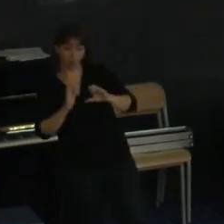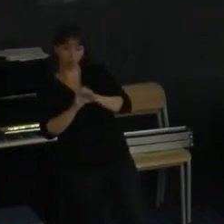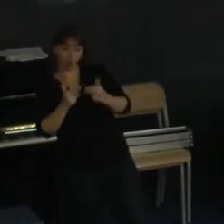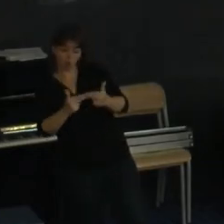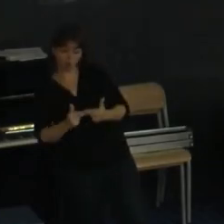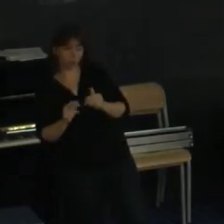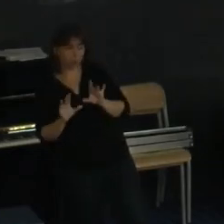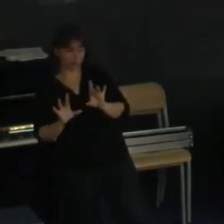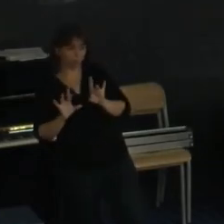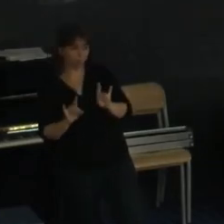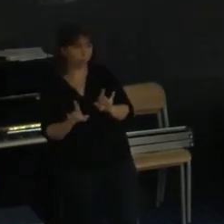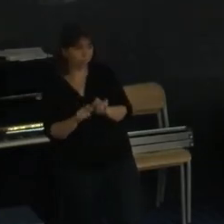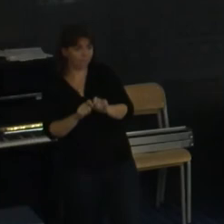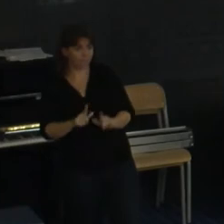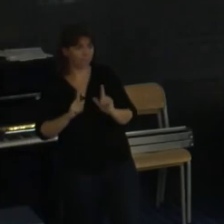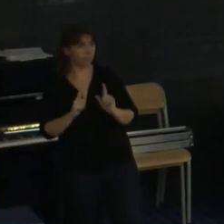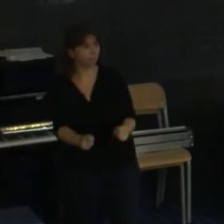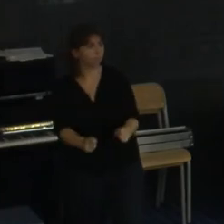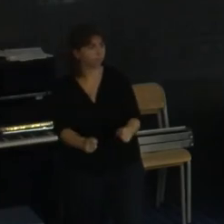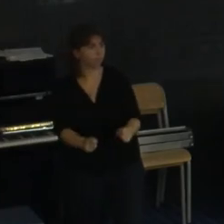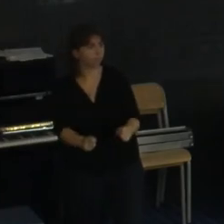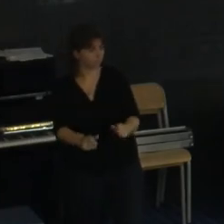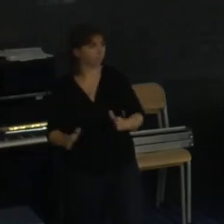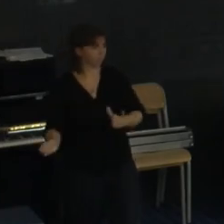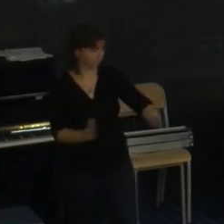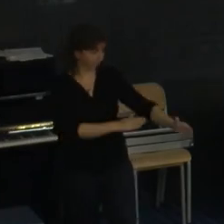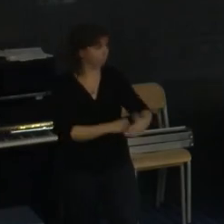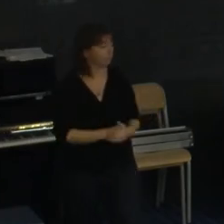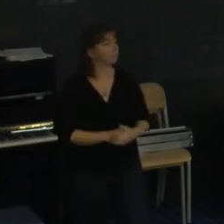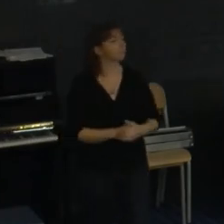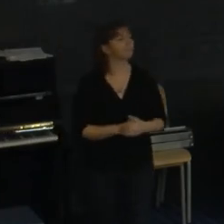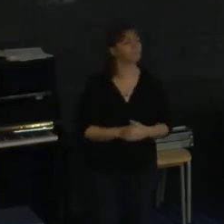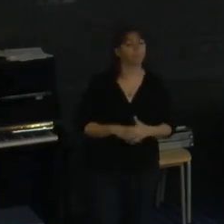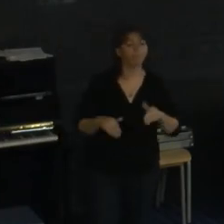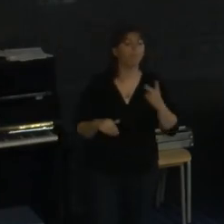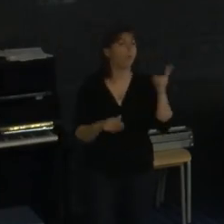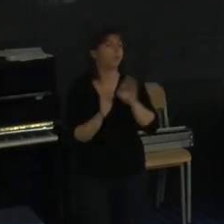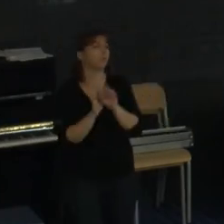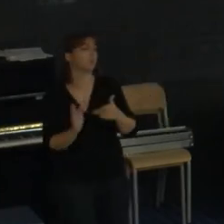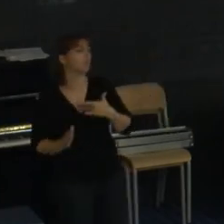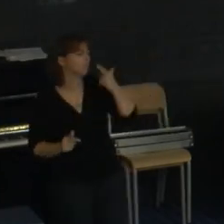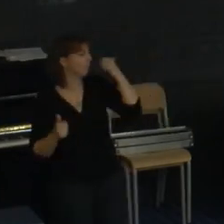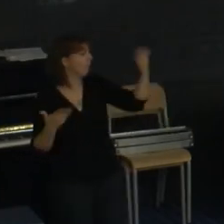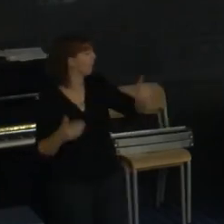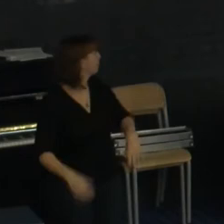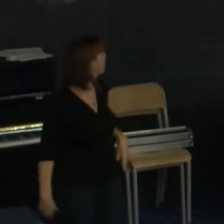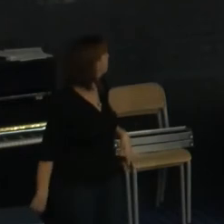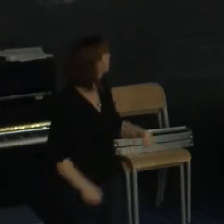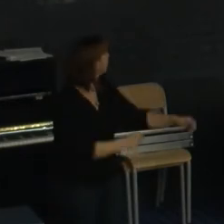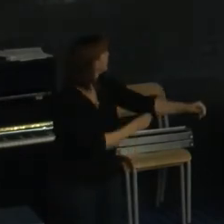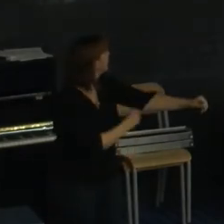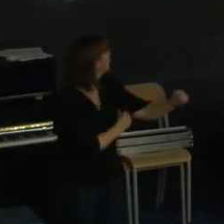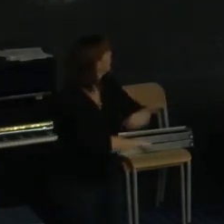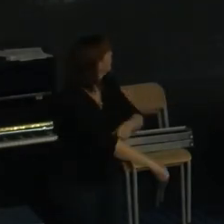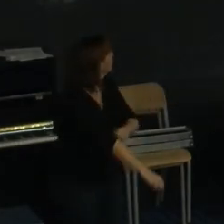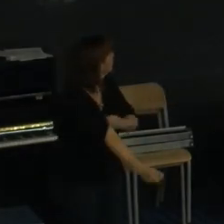éditeur. Je reviendrai sur une autre fonctionnalité intéressante du débugger. Mais bon. Alors, une des